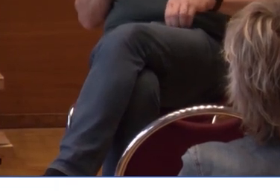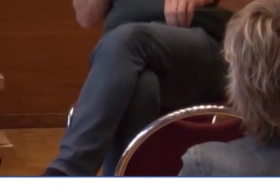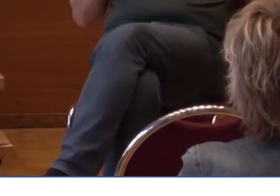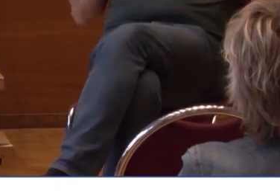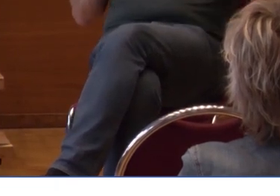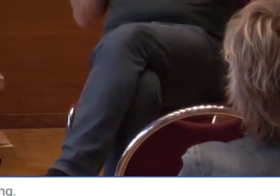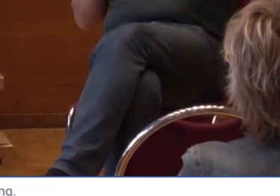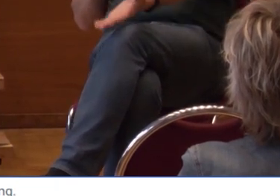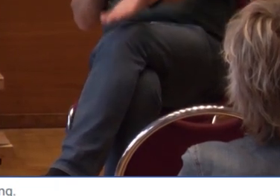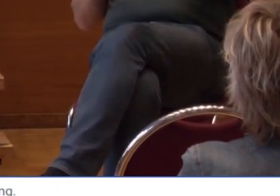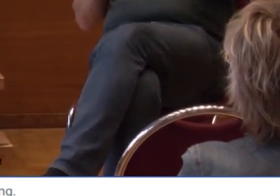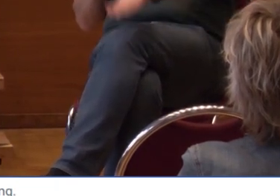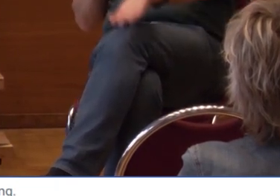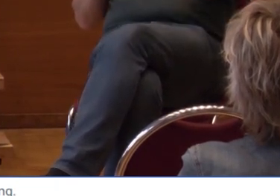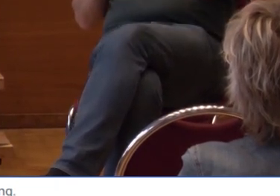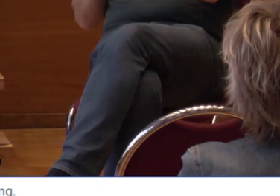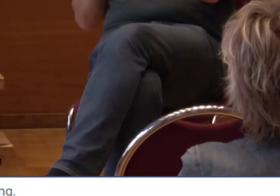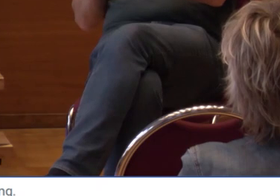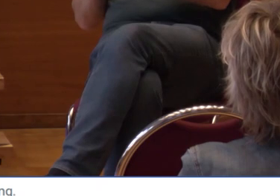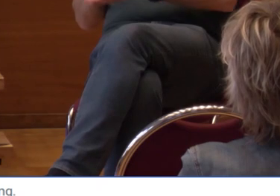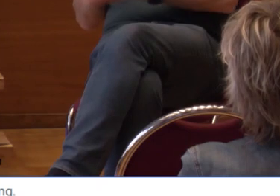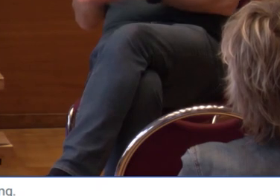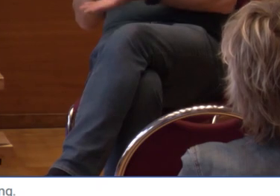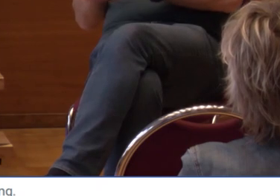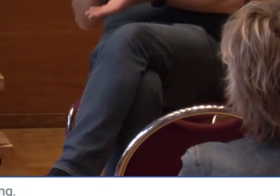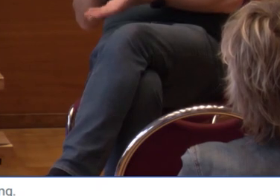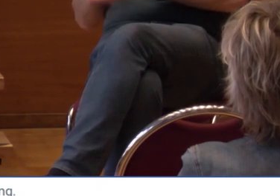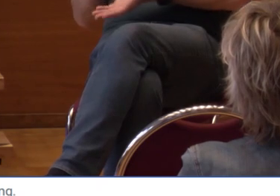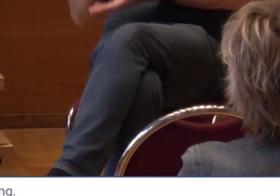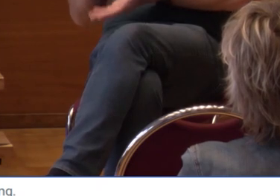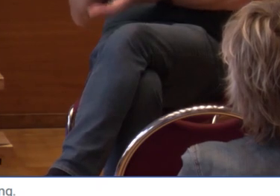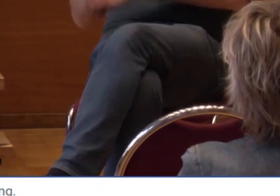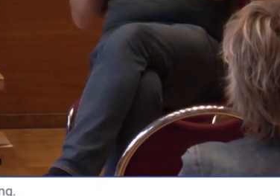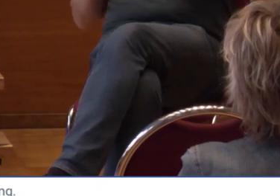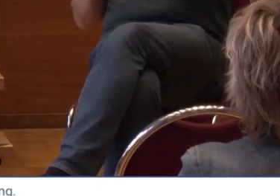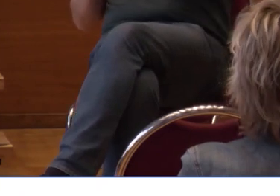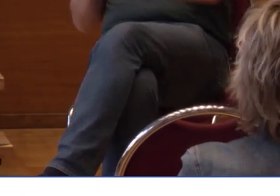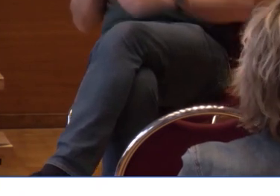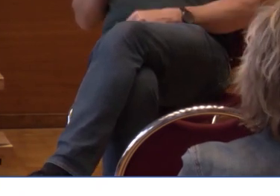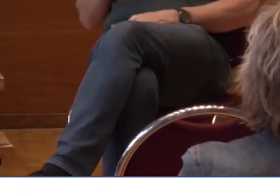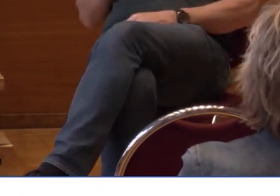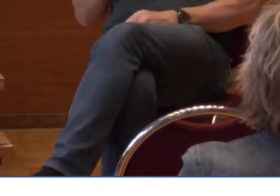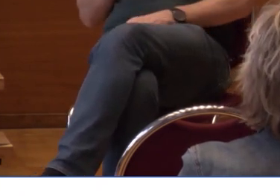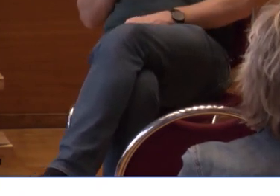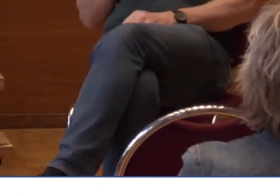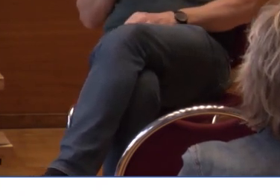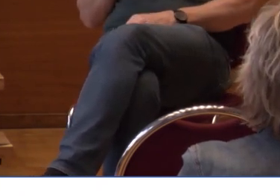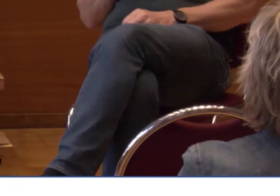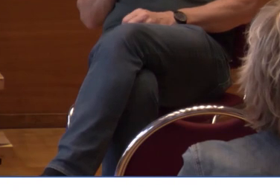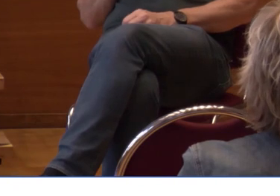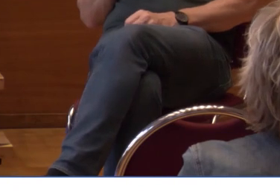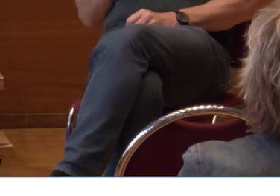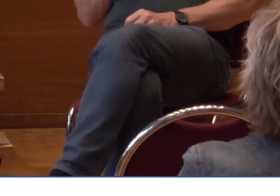das heißt da wohnen Eltern mit mindestens einem Kind oder sechs Jahren wenn sie da reingehen in die Einrichtung in einer